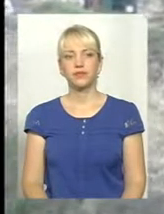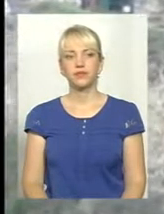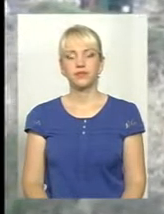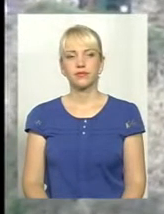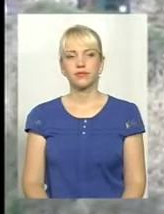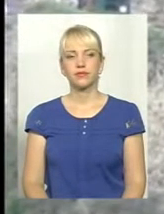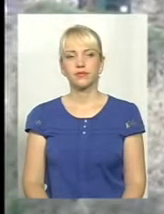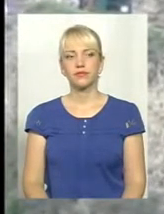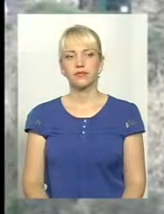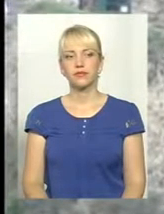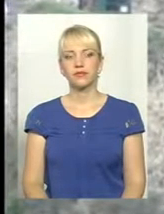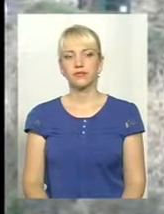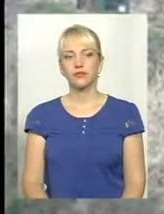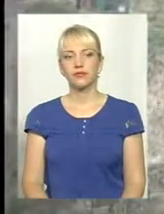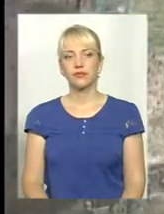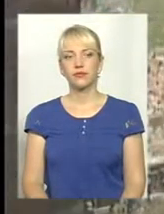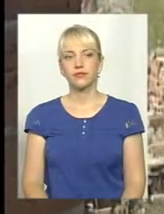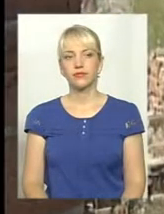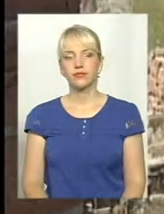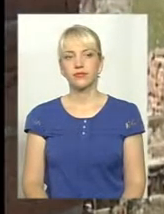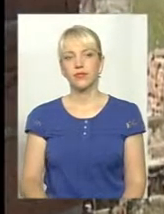продовжимо.